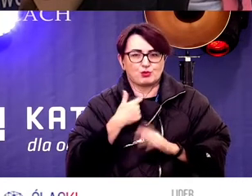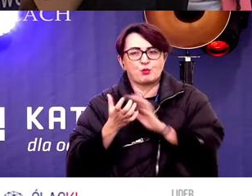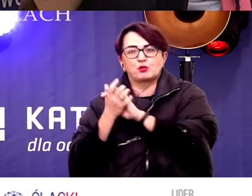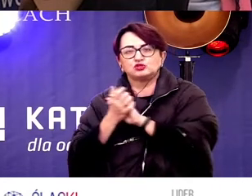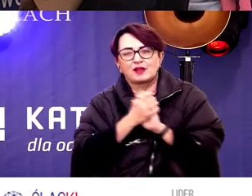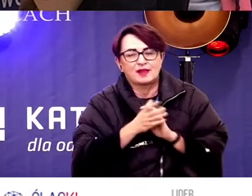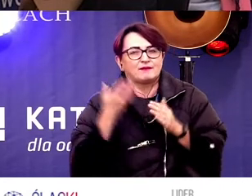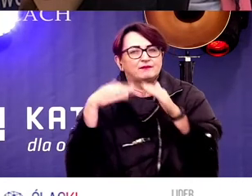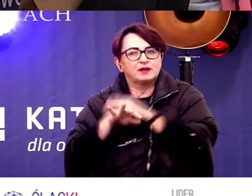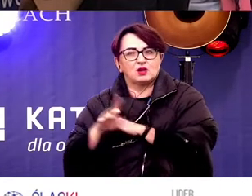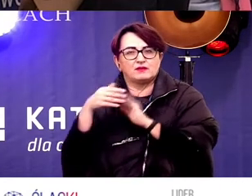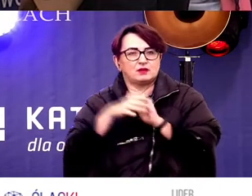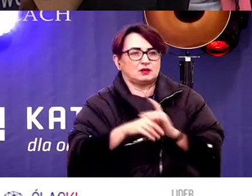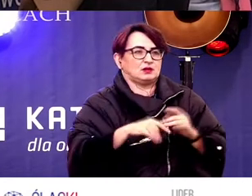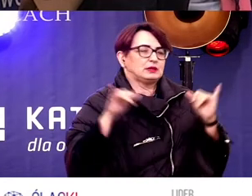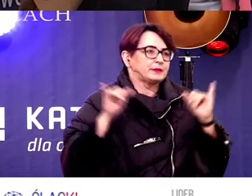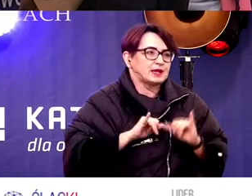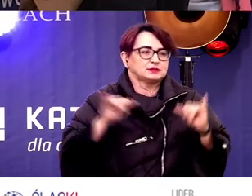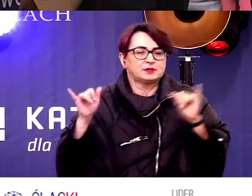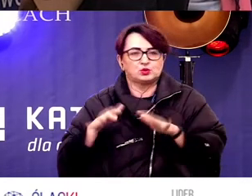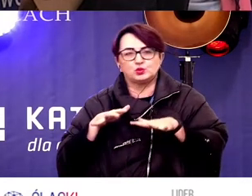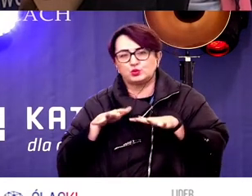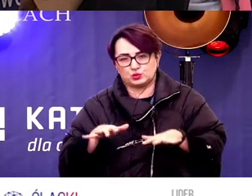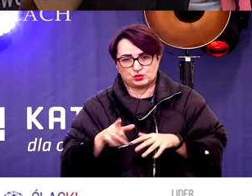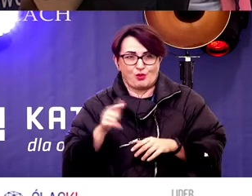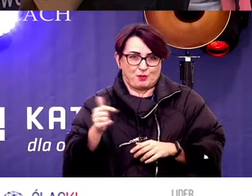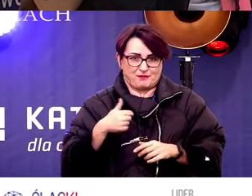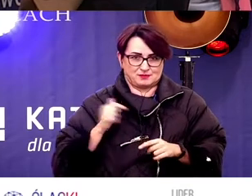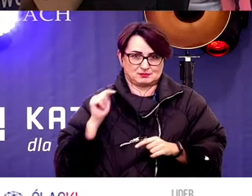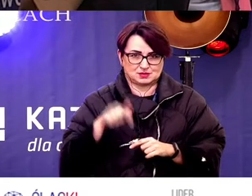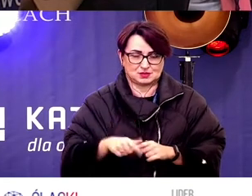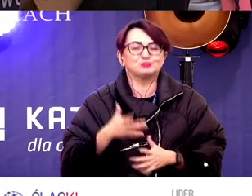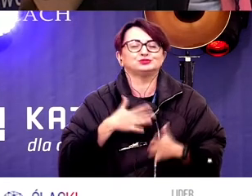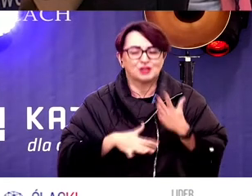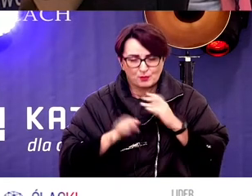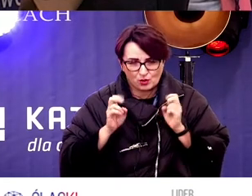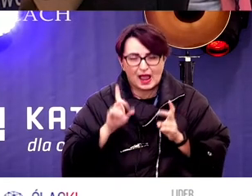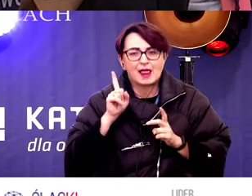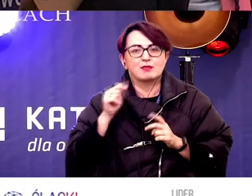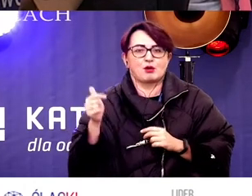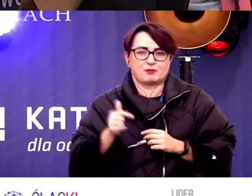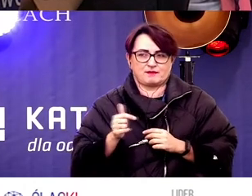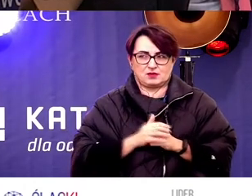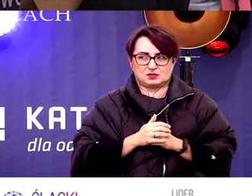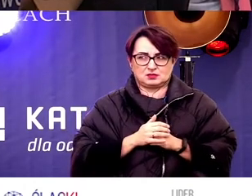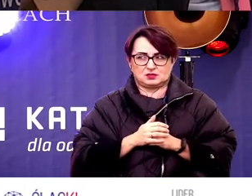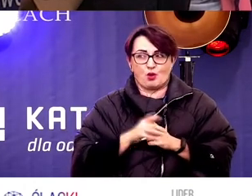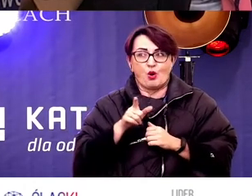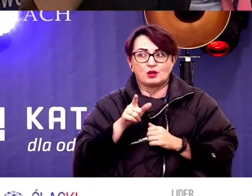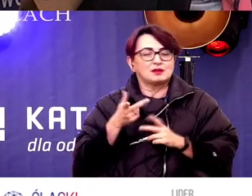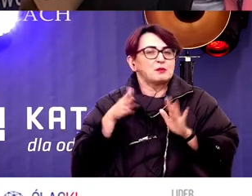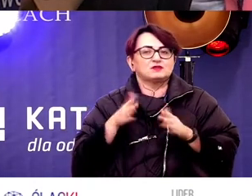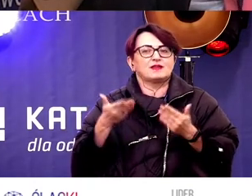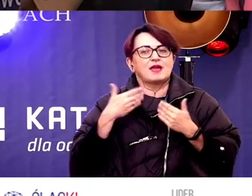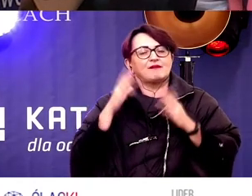pożegnania dyplomatów, to wtedy no, często był to taki obowiązek, oczywiście przyjemny, ale obowiązek, który no, nie pozwalał mi